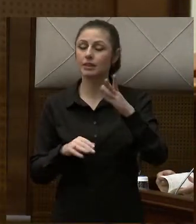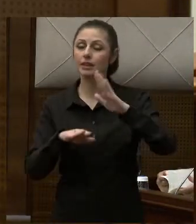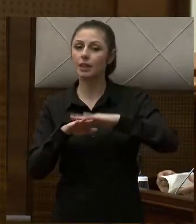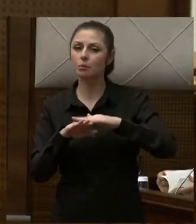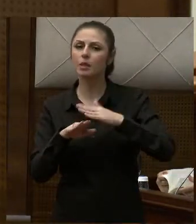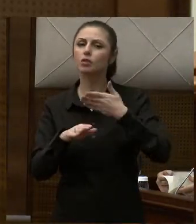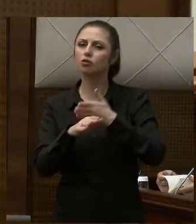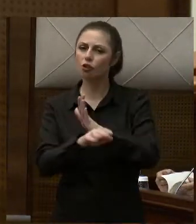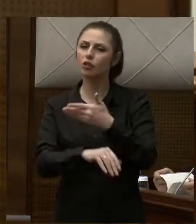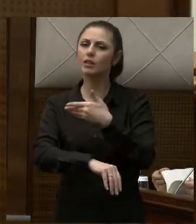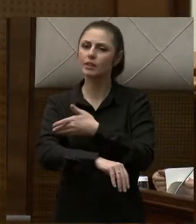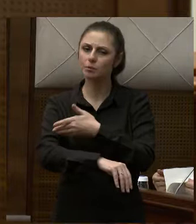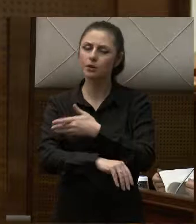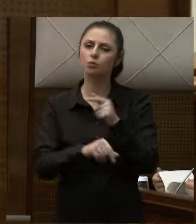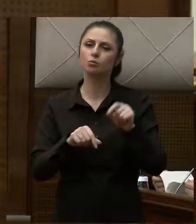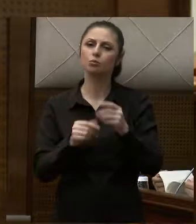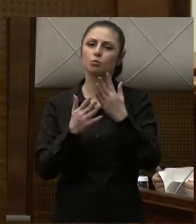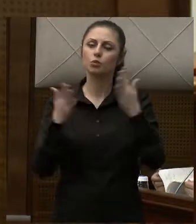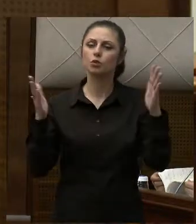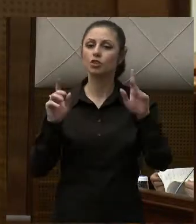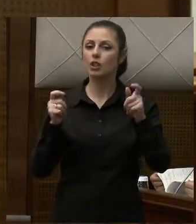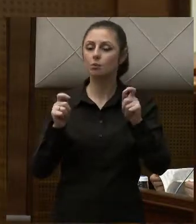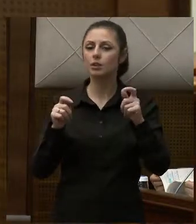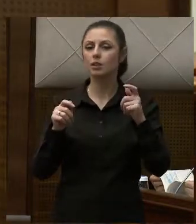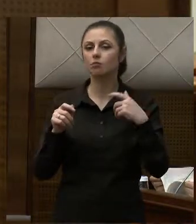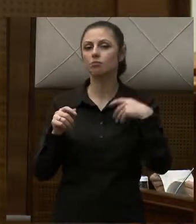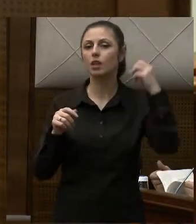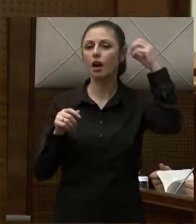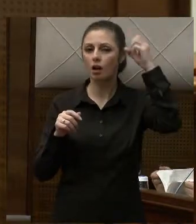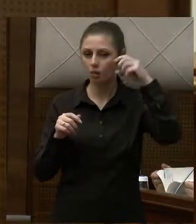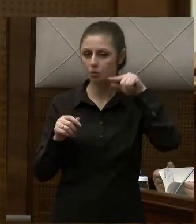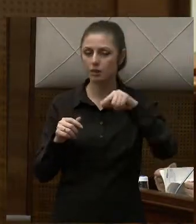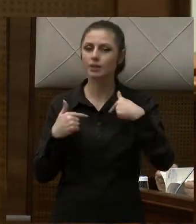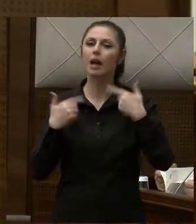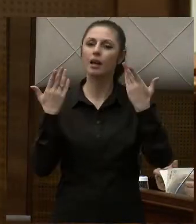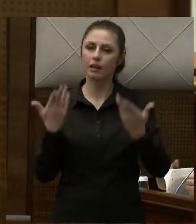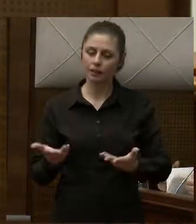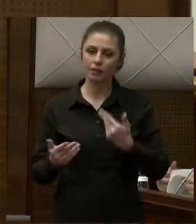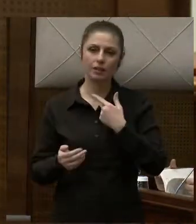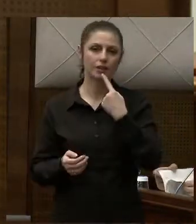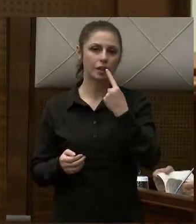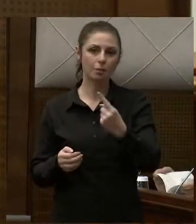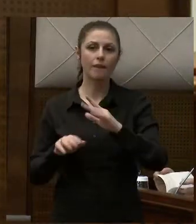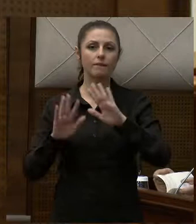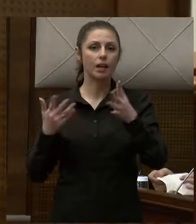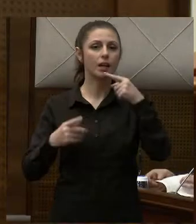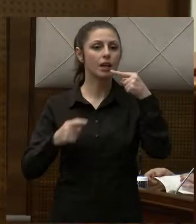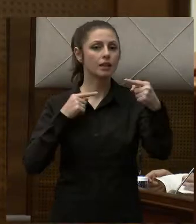doğru hizmetlere yine buradan Büyükçekmece AK Parti grubu olarak bizler evet demeye, şayet eksik